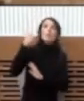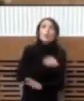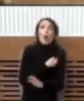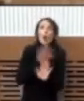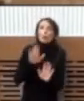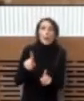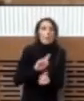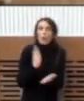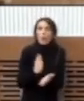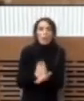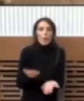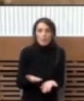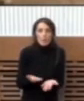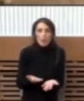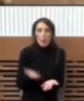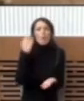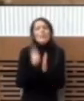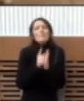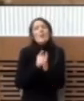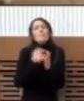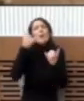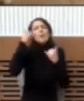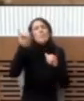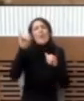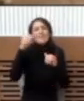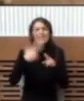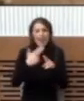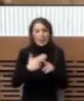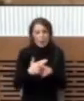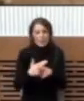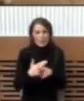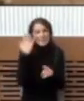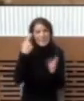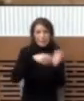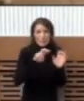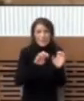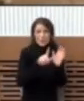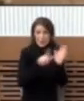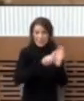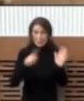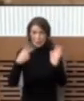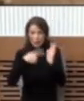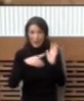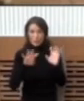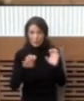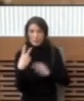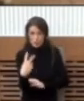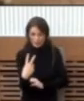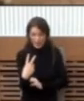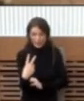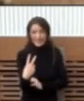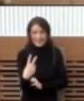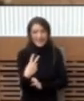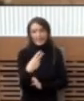dođu do proizvođača vakcine. Iznela je podatak da je, primjera radi, Kanada unapred kupila toliko vakcina da može 5 puta da vakciniše